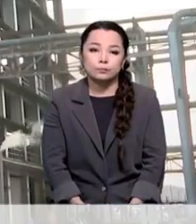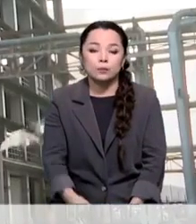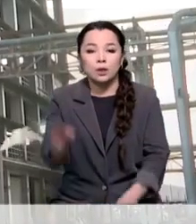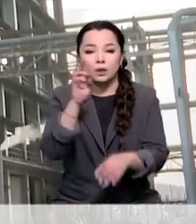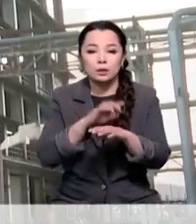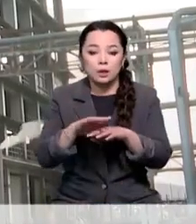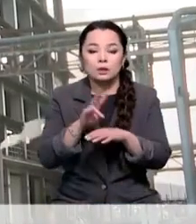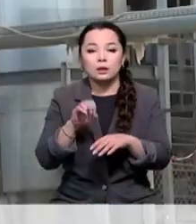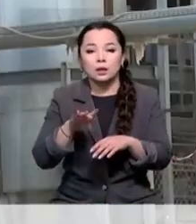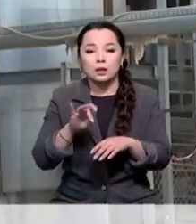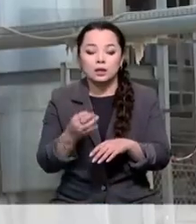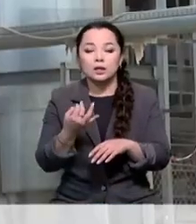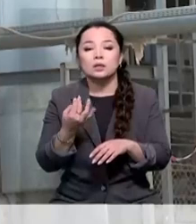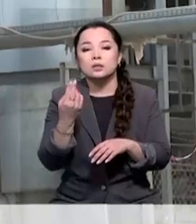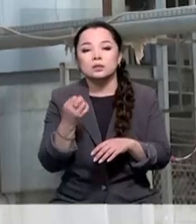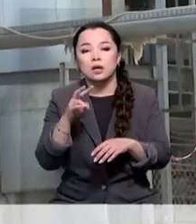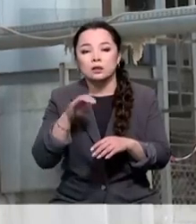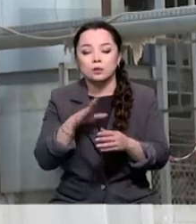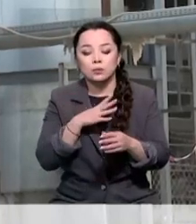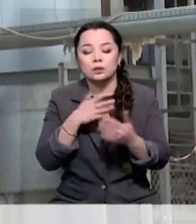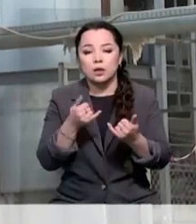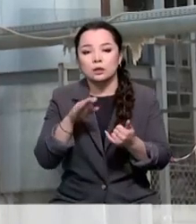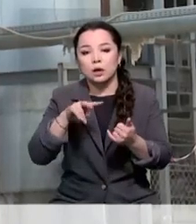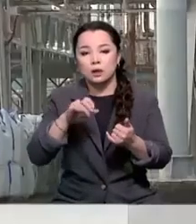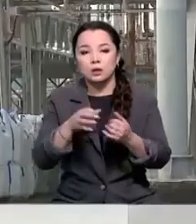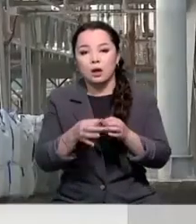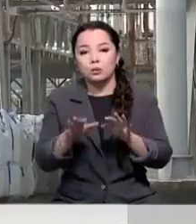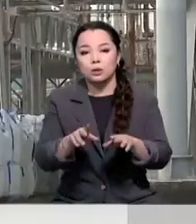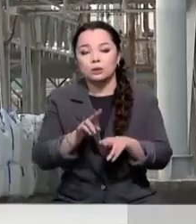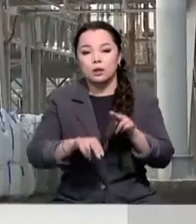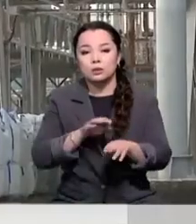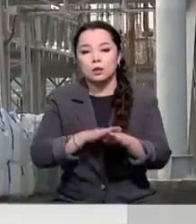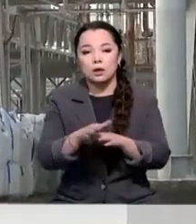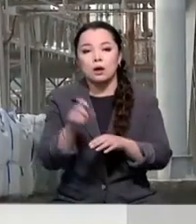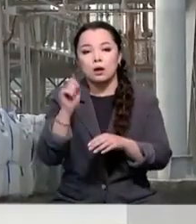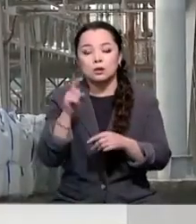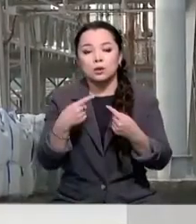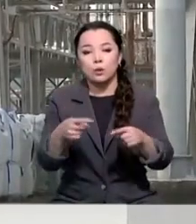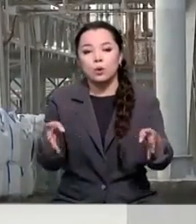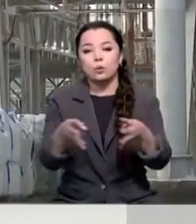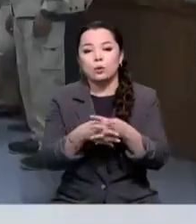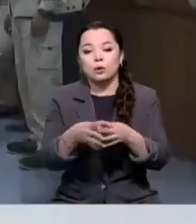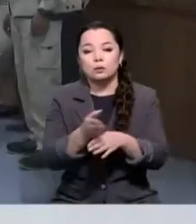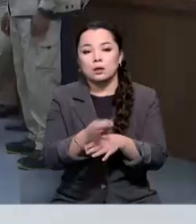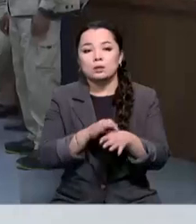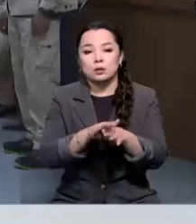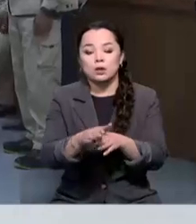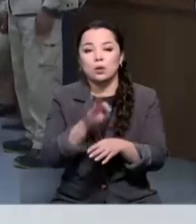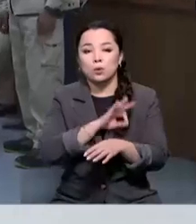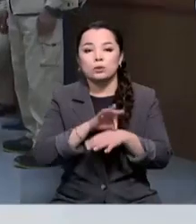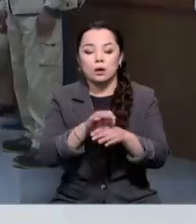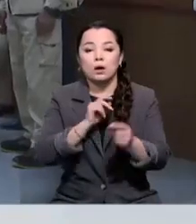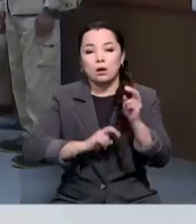Елдегі натрий цианидін өндіретін алғашқы зауыт 2014 жылы Талас ауданында салынды. Мұнда шығарылатын реагент алтынды басқа қоспалардан ажырату үшін қолданылады.